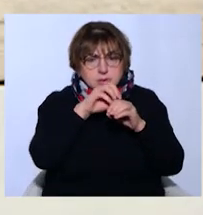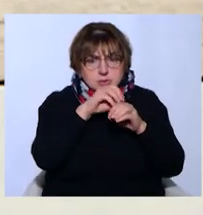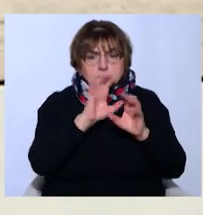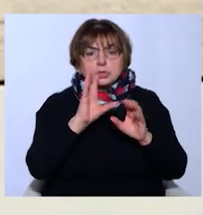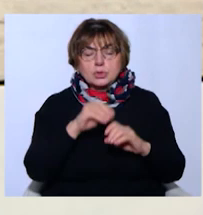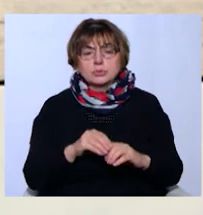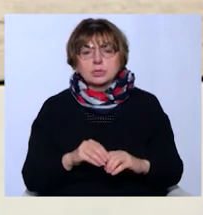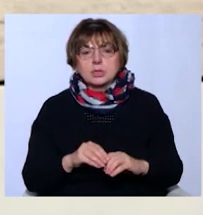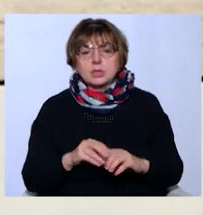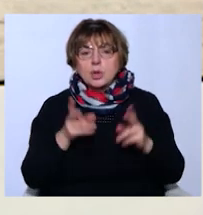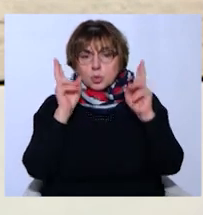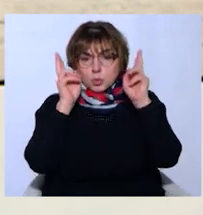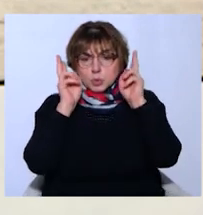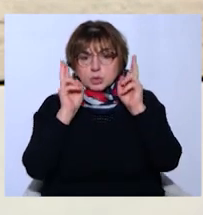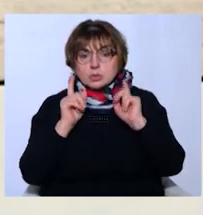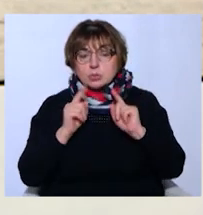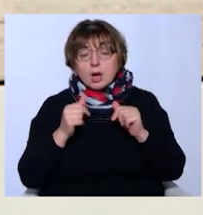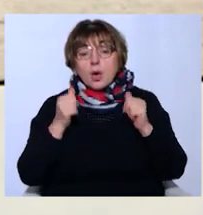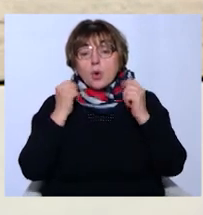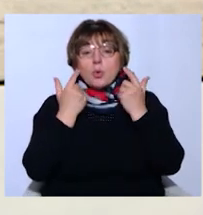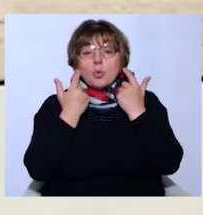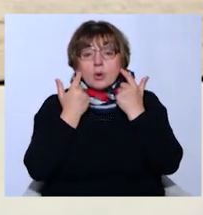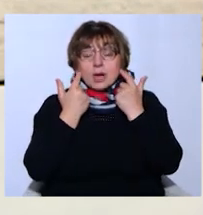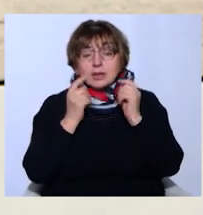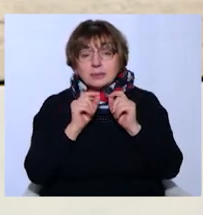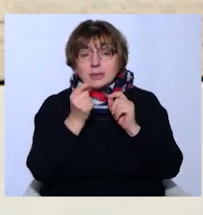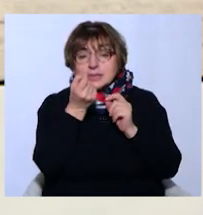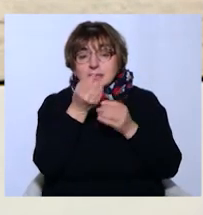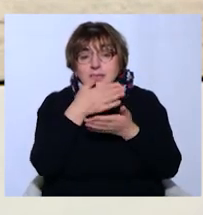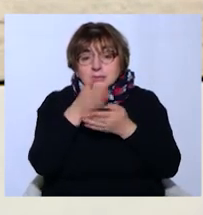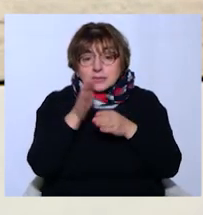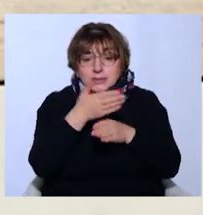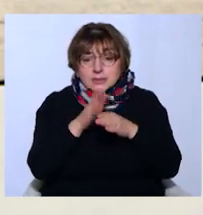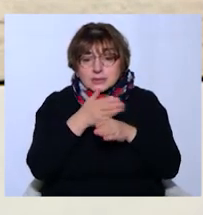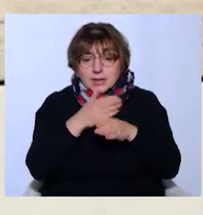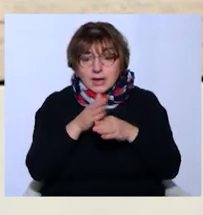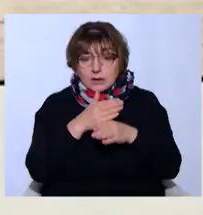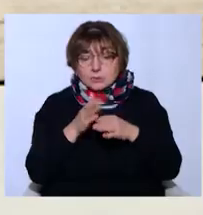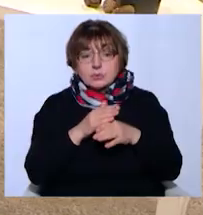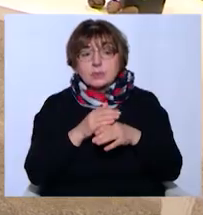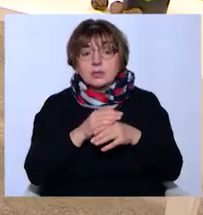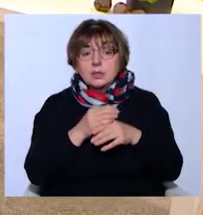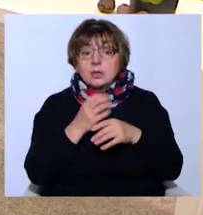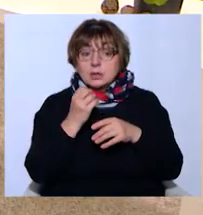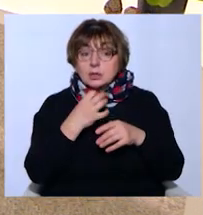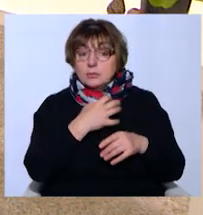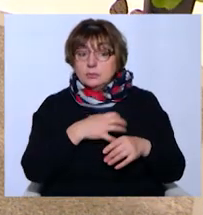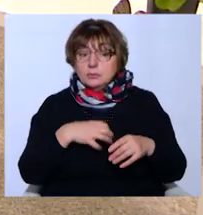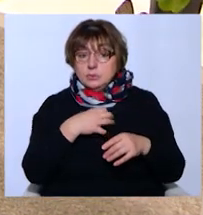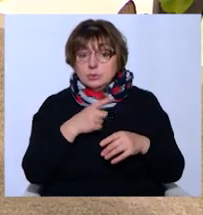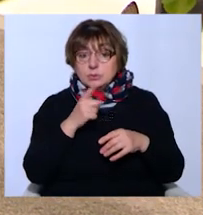შეუძლია კურდღელს, ხოლო უკანა კბილებით ის საკვებს ძალიან წვრილად აქუცმაცებს. კიდევ მნიშვნელოვანია ის,